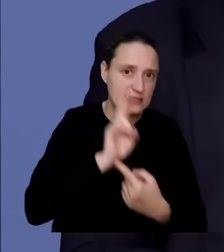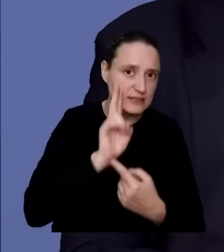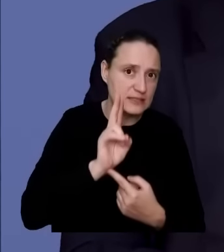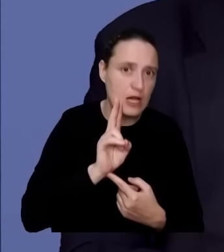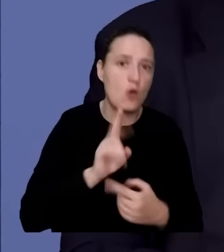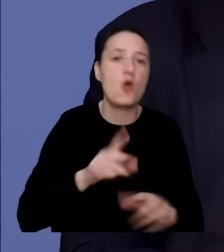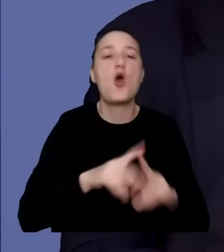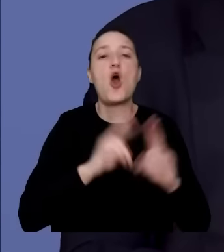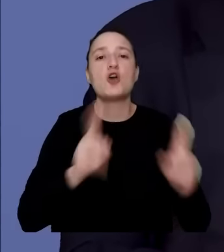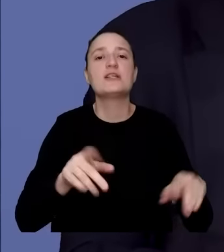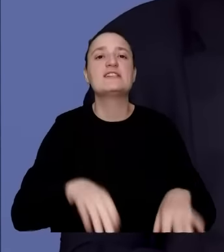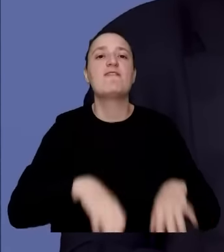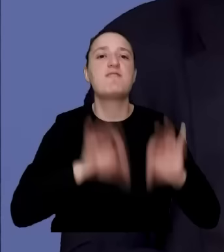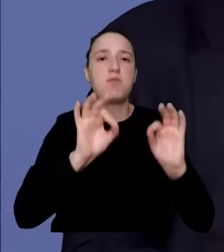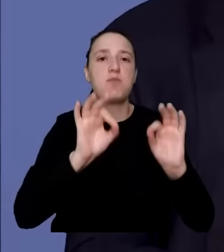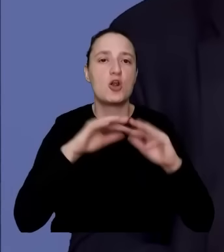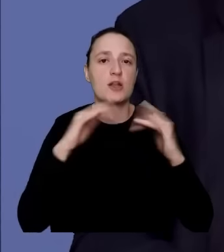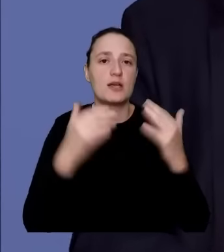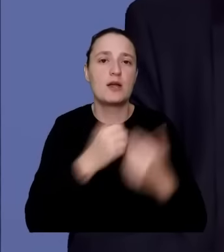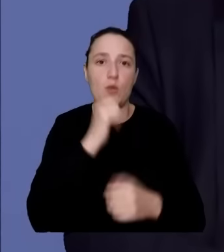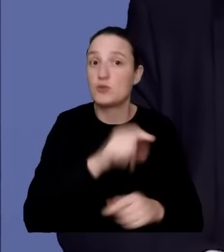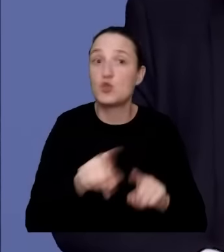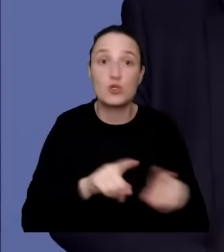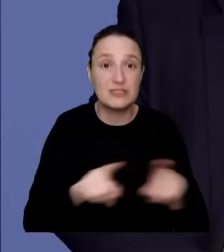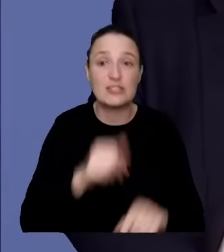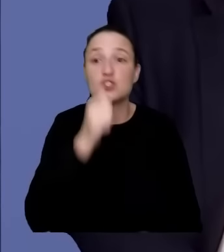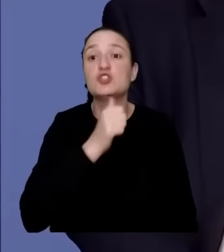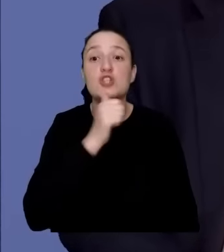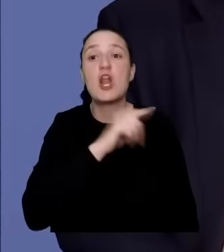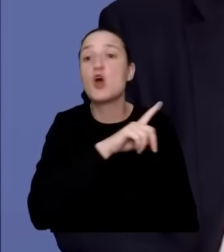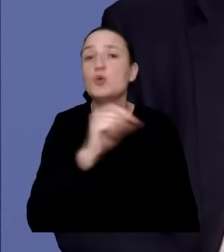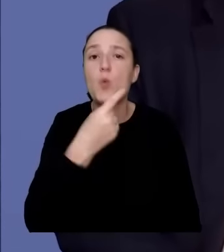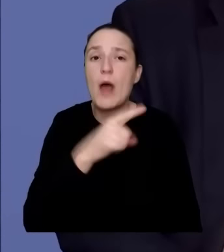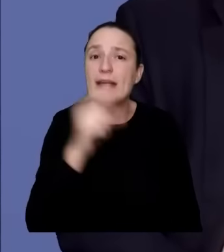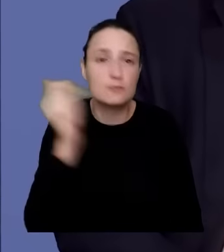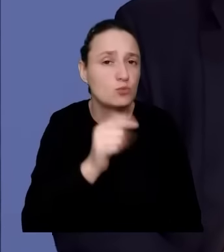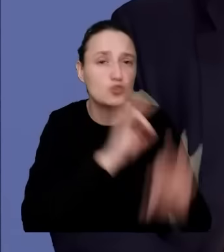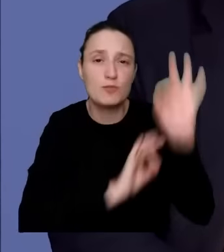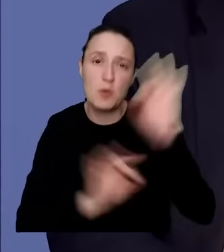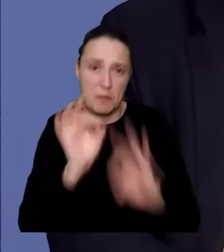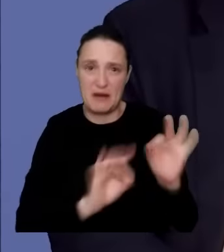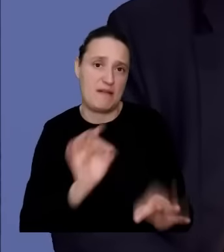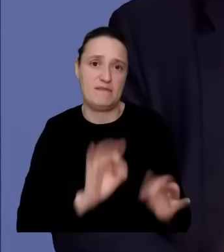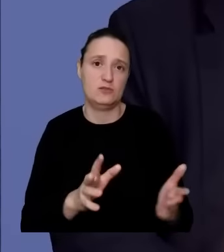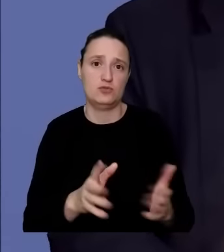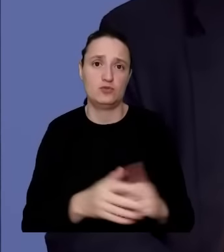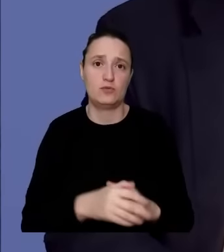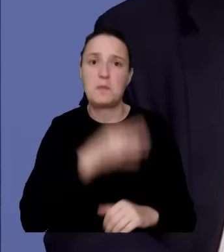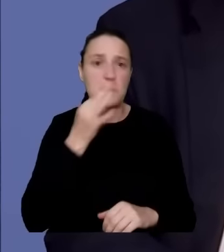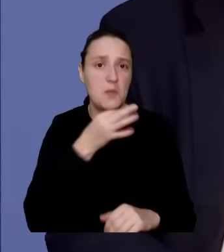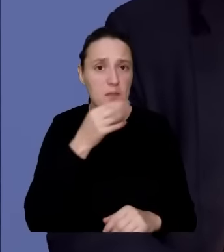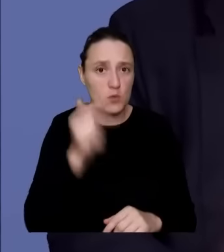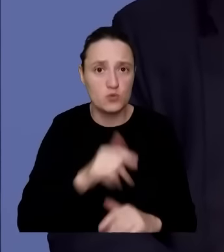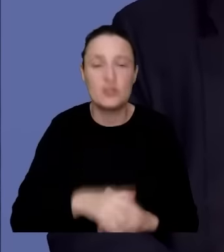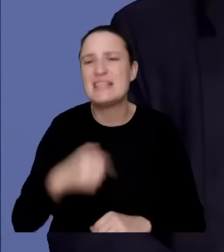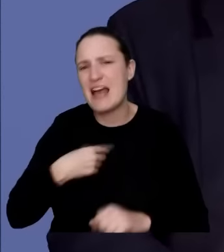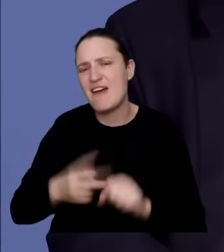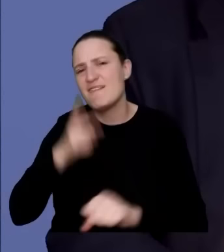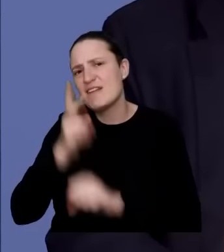wyborów do europarlamentu czyli zielony ład do remontu ja jak sobie weszłam na stronę Parlamentu Europejskiego